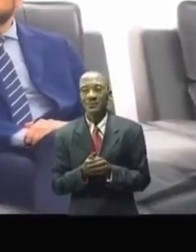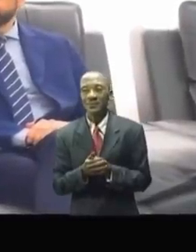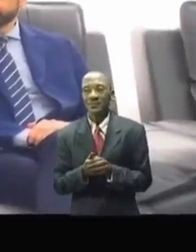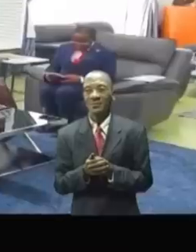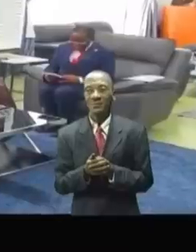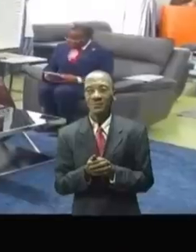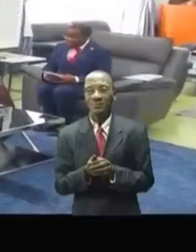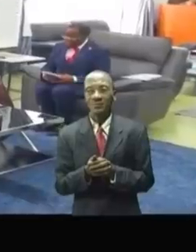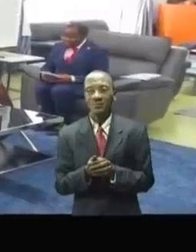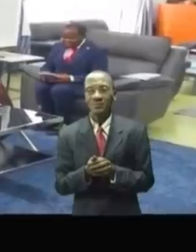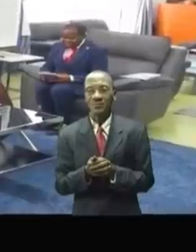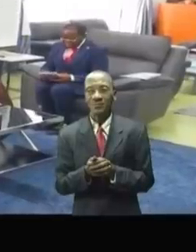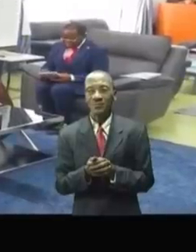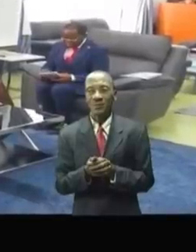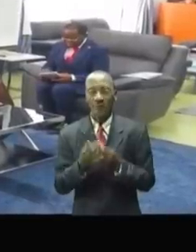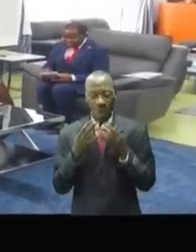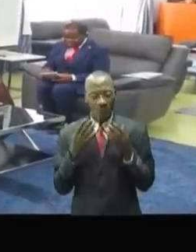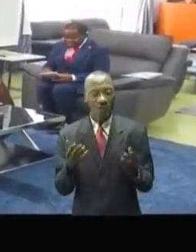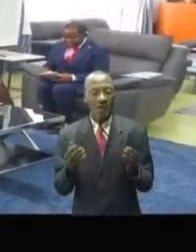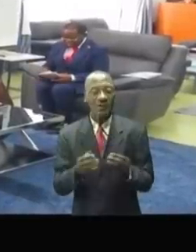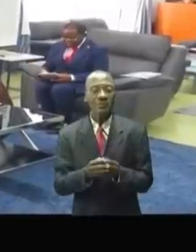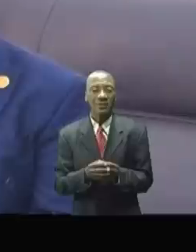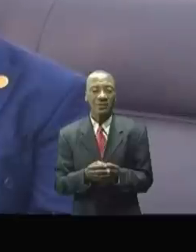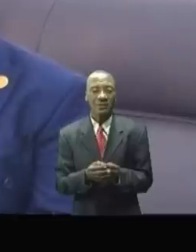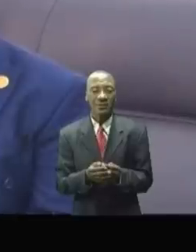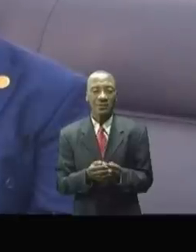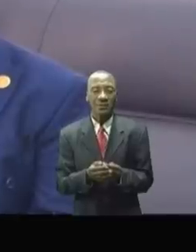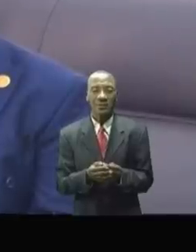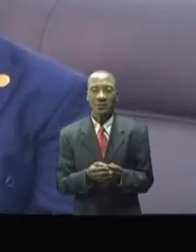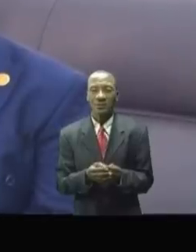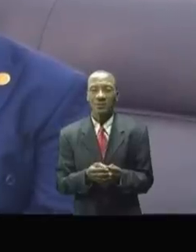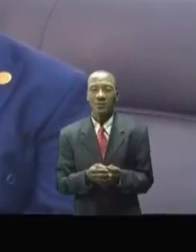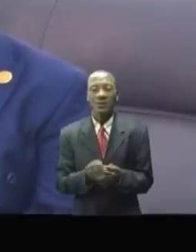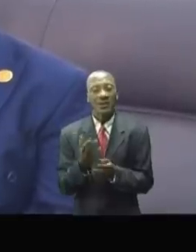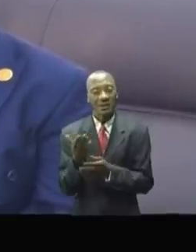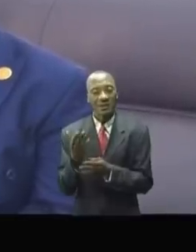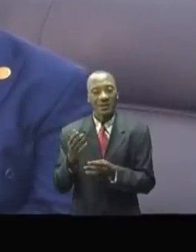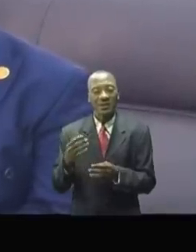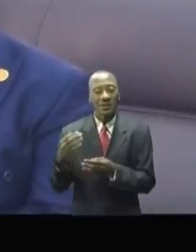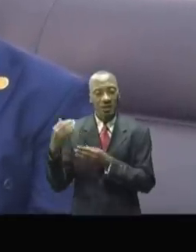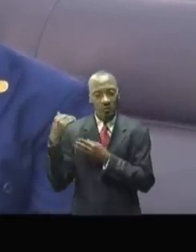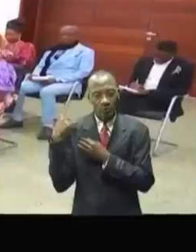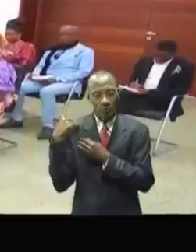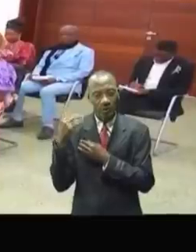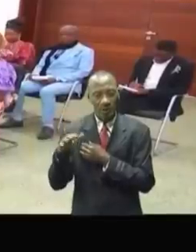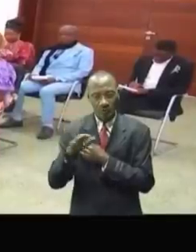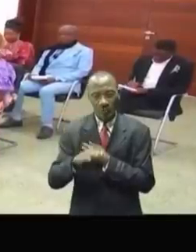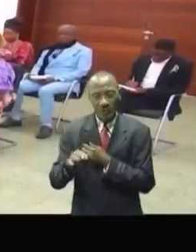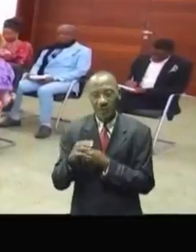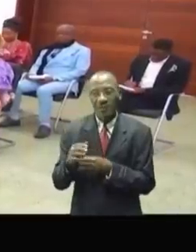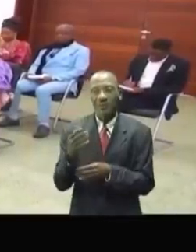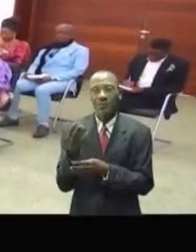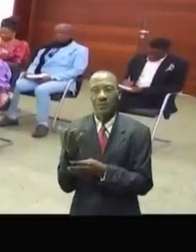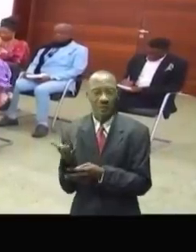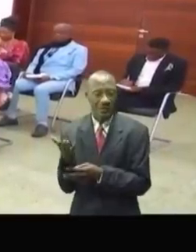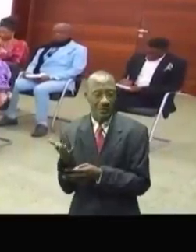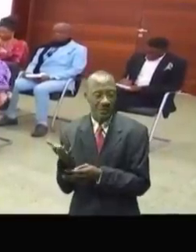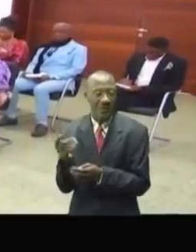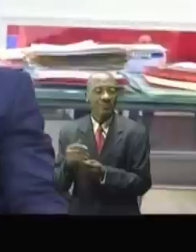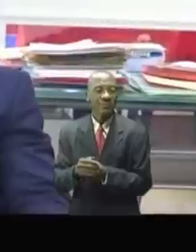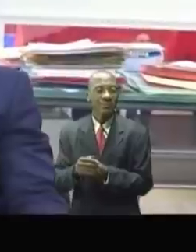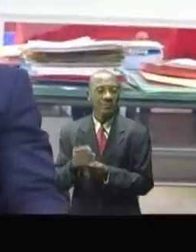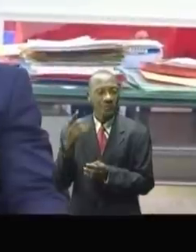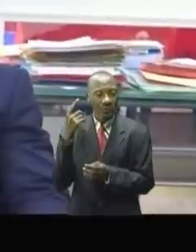Rembeg, cette délégation séjourne à Kinshasa à la demande des autorités congolaises. Elle va rencontrer différentes parties prenantes